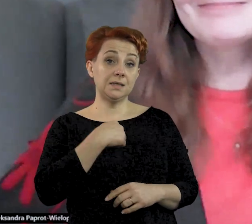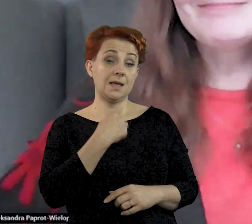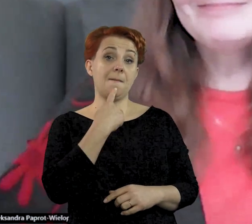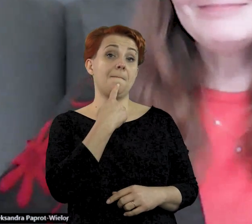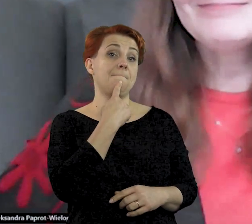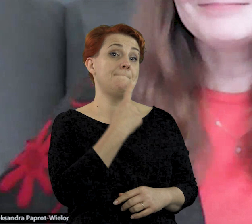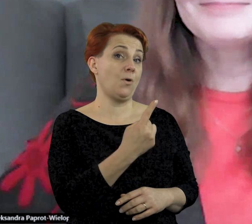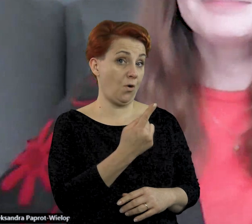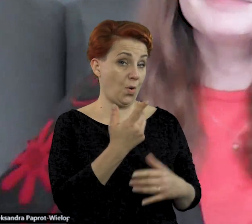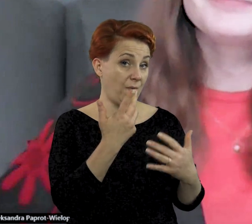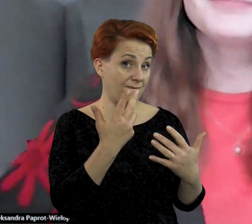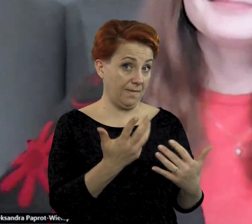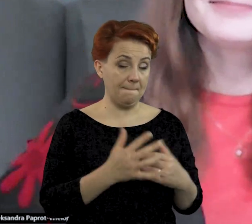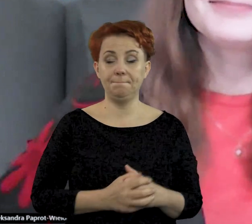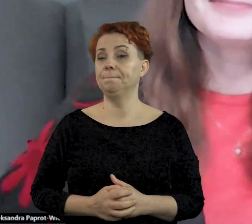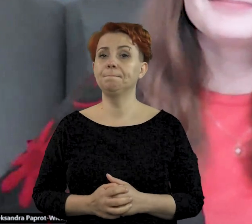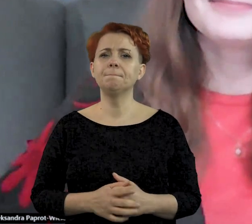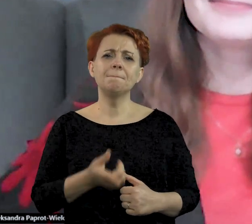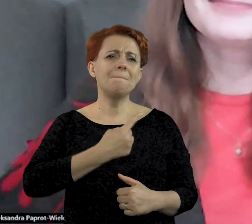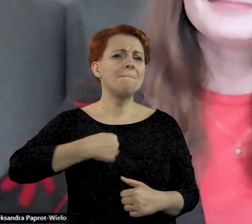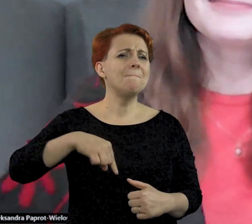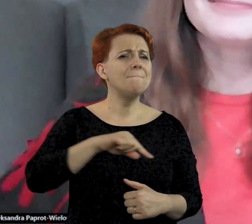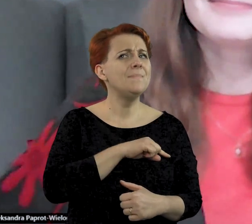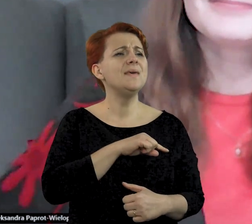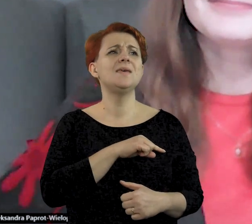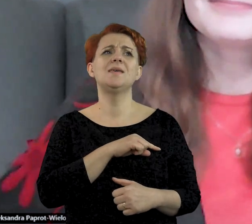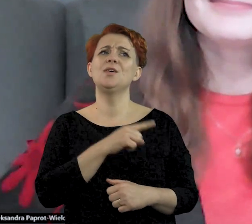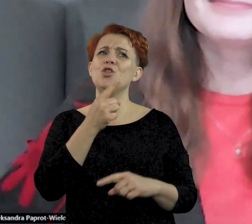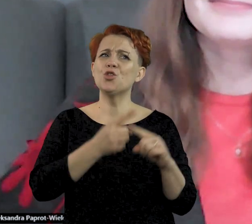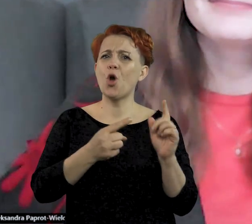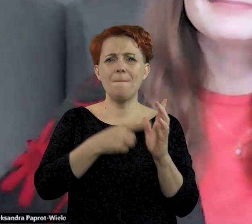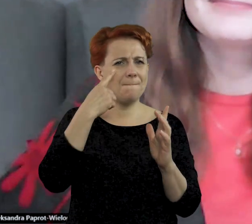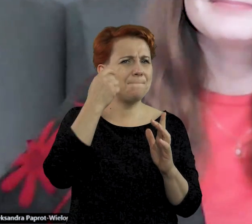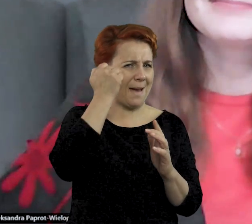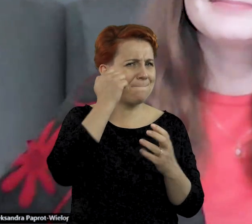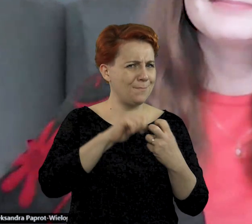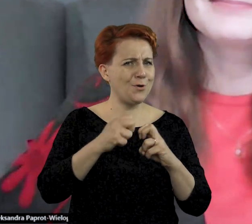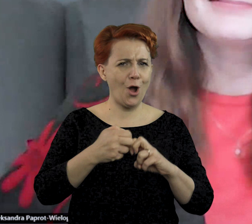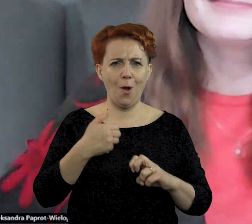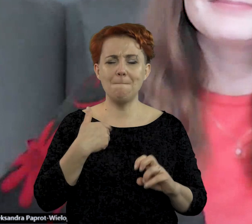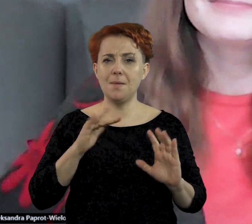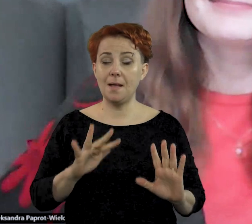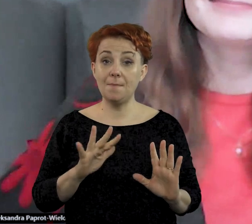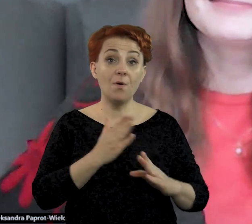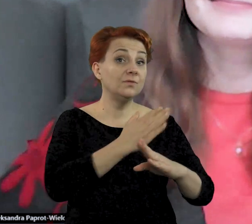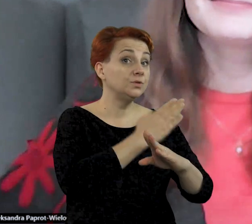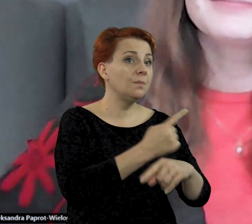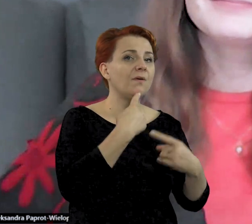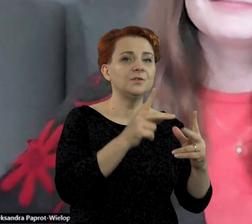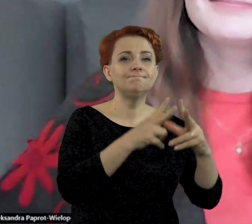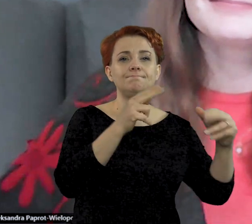powiem tak, myśmy troszeczkę z tą pamięcią mieli problem ze względu na to, że tak jak wcześniej wspominałem, w